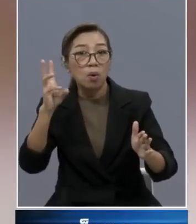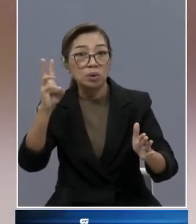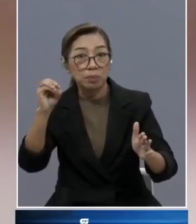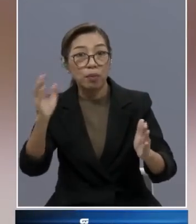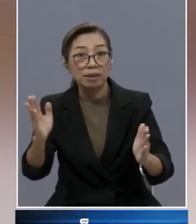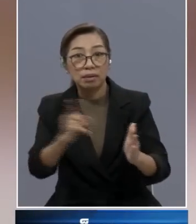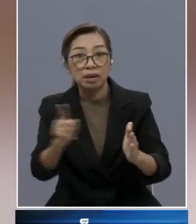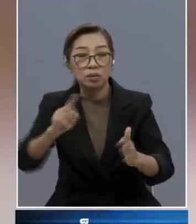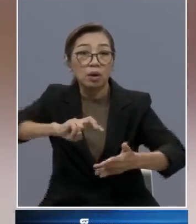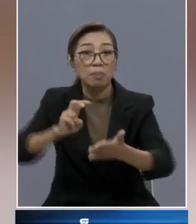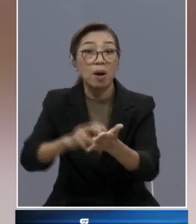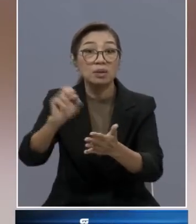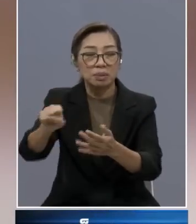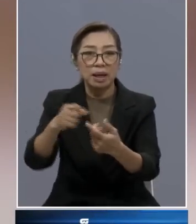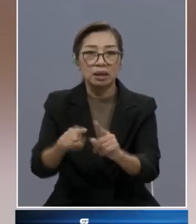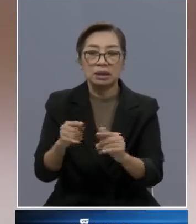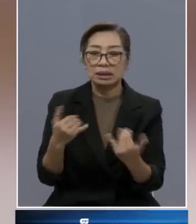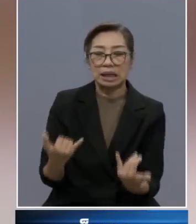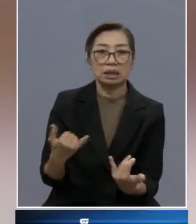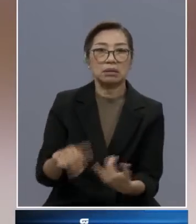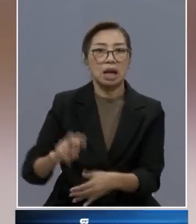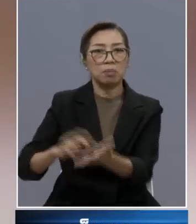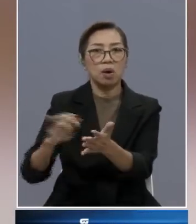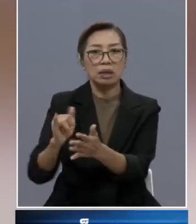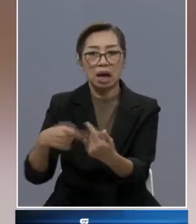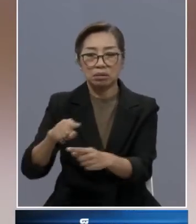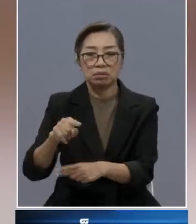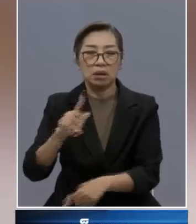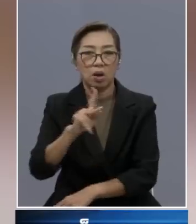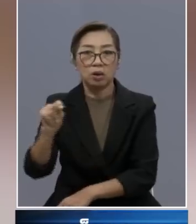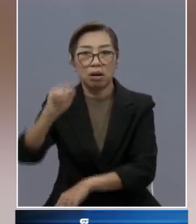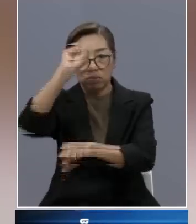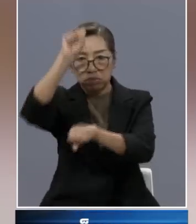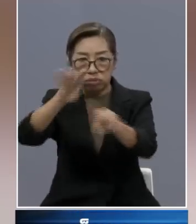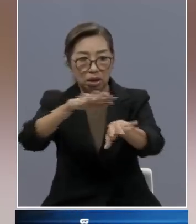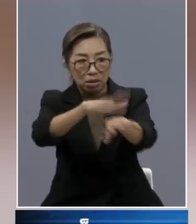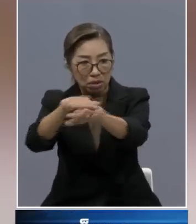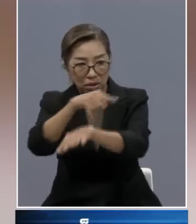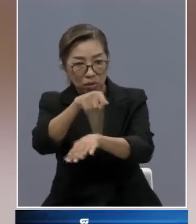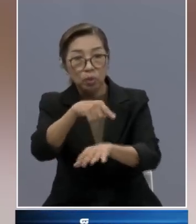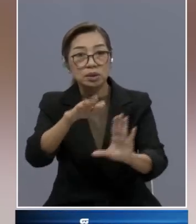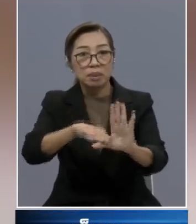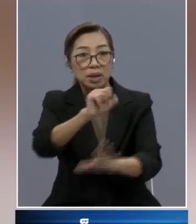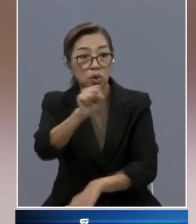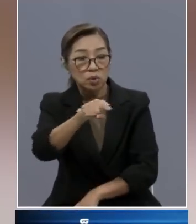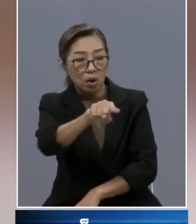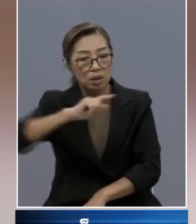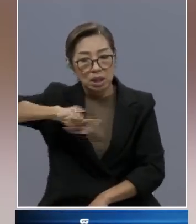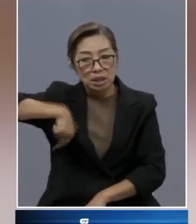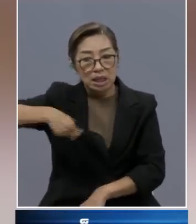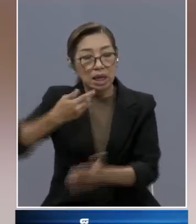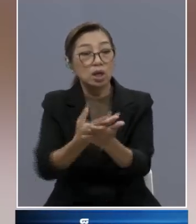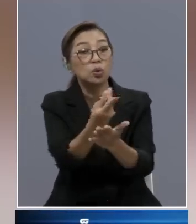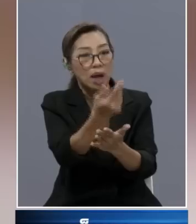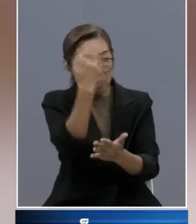าใช้จ่ายกันแล้ว ต้องมาชี้แจงแล้วนะ ก็คือบอกให้ผู้สมัครรีบแจ้งค่าใช้จ่ายในการเลือกตั้ง90วันได้